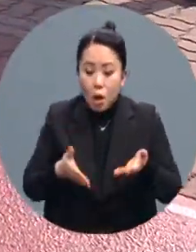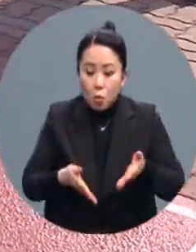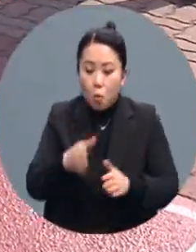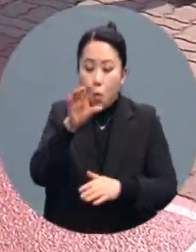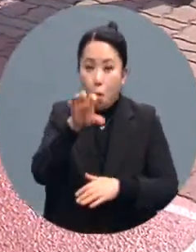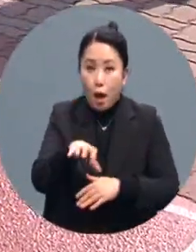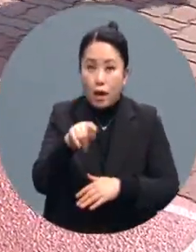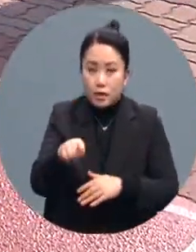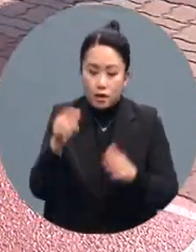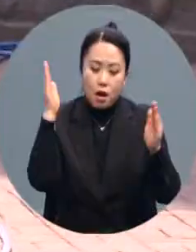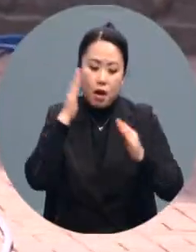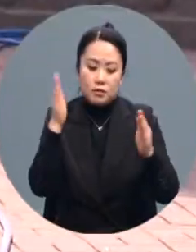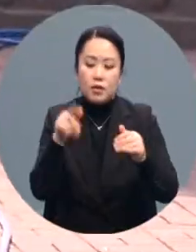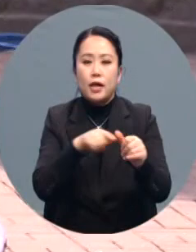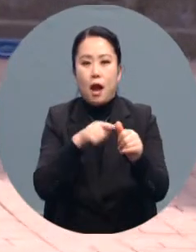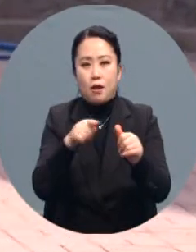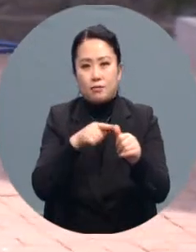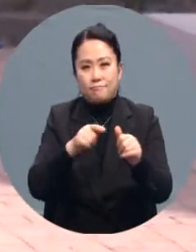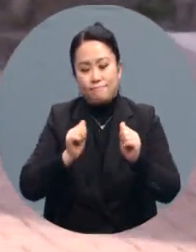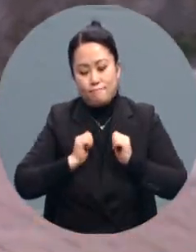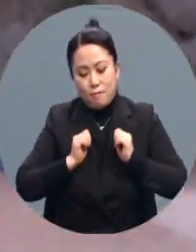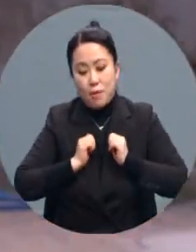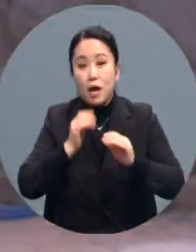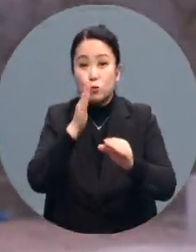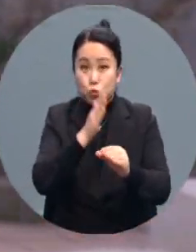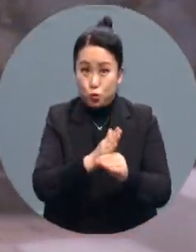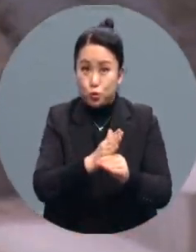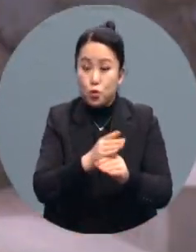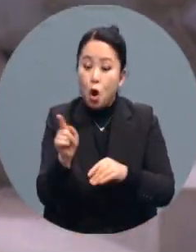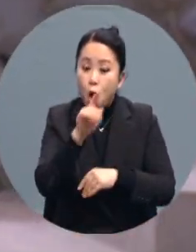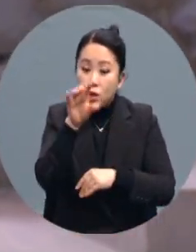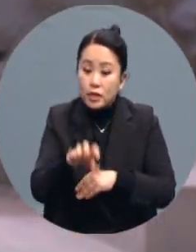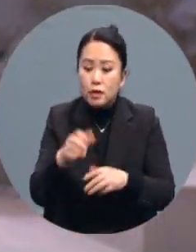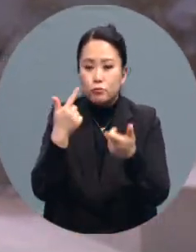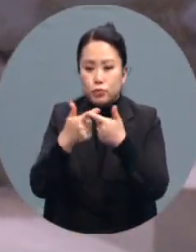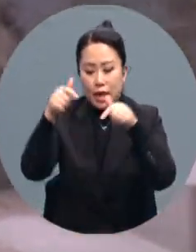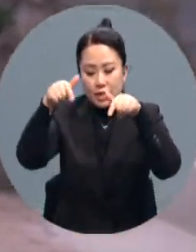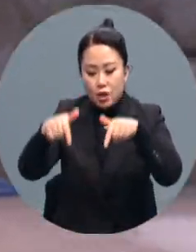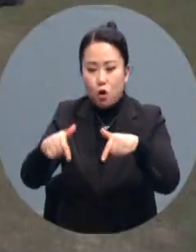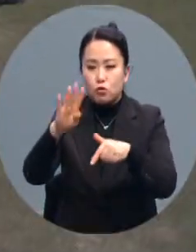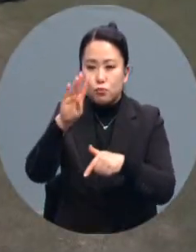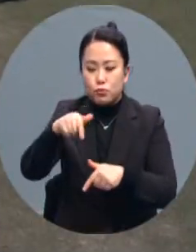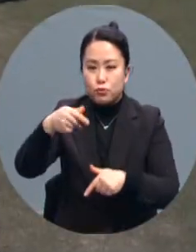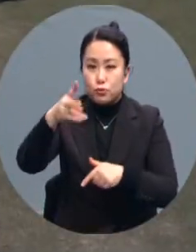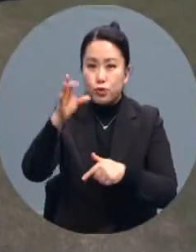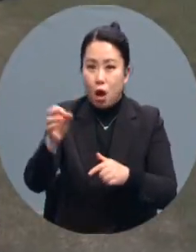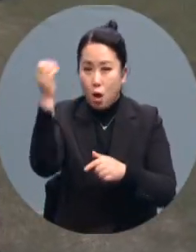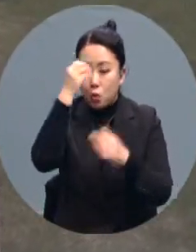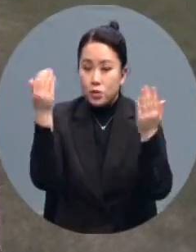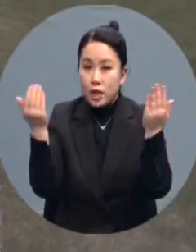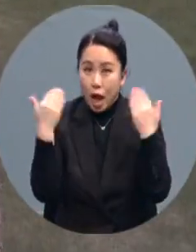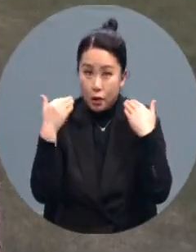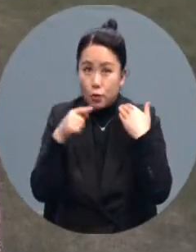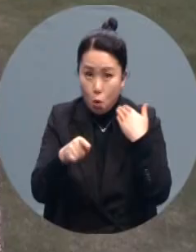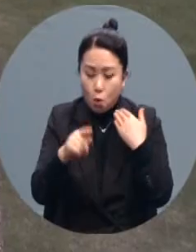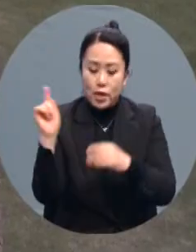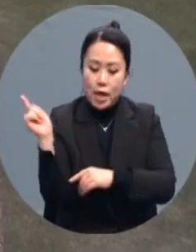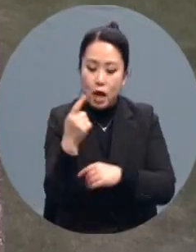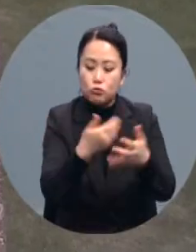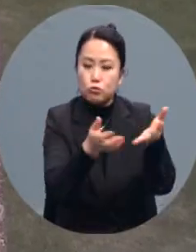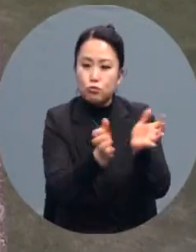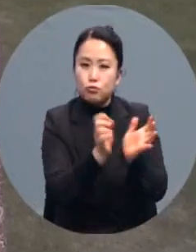데 헌신하고 있습니다. 부산 서구에 있는 부경 고등학교 야구부에서 이달부터 코치로 근무하게 된